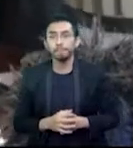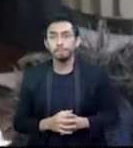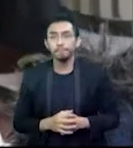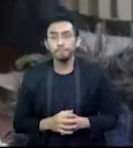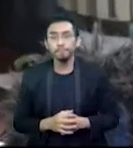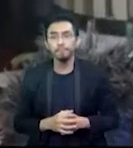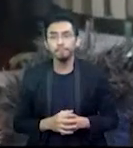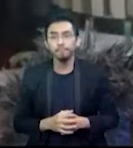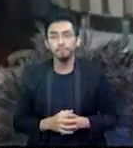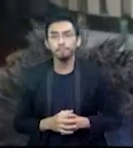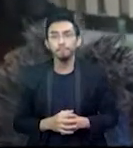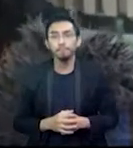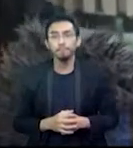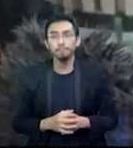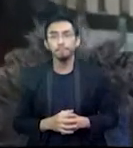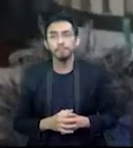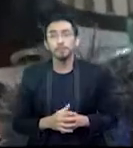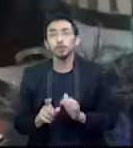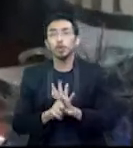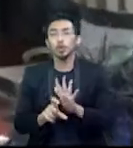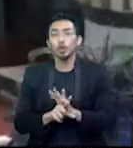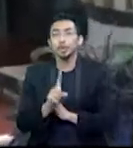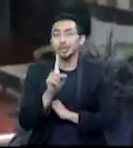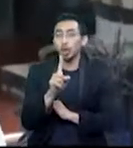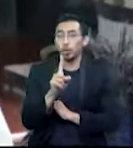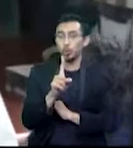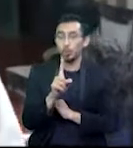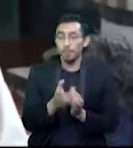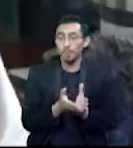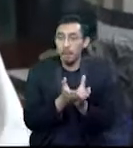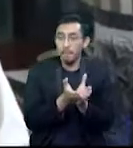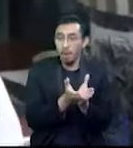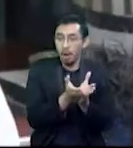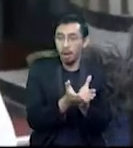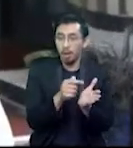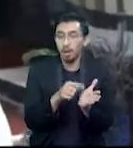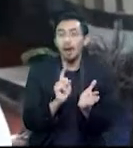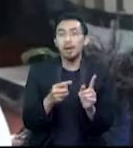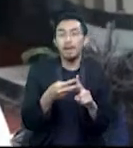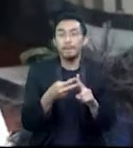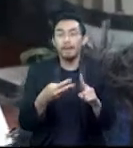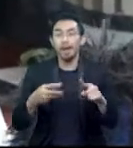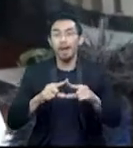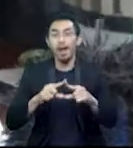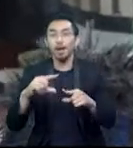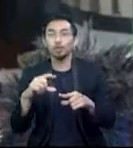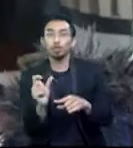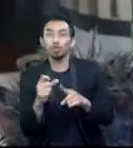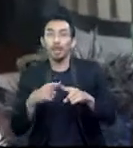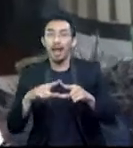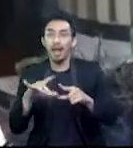eh Katakanlah ini pelabuhan yang ada bea cukainya itu eh nilainya